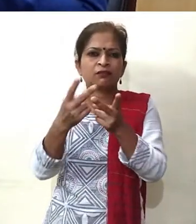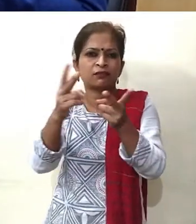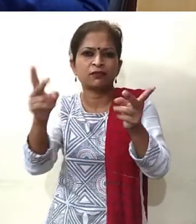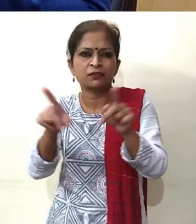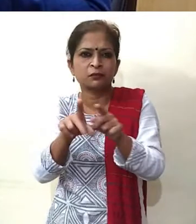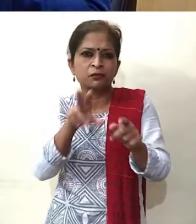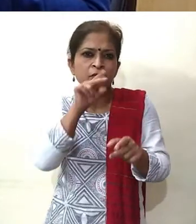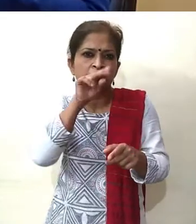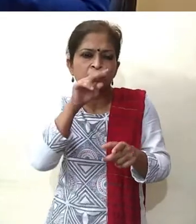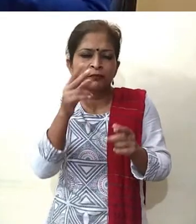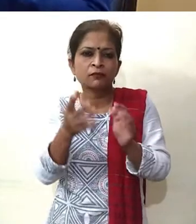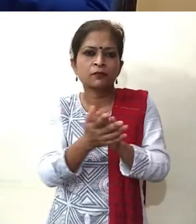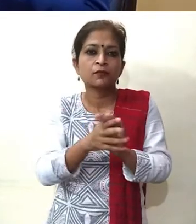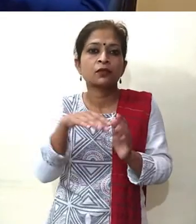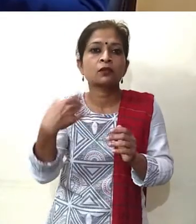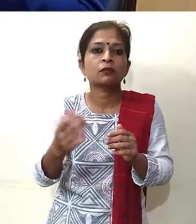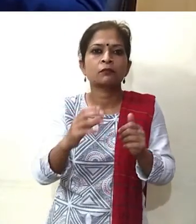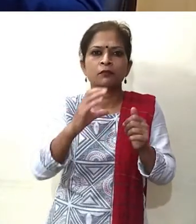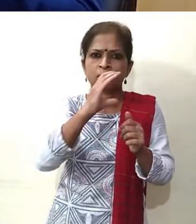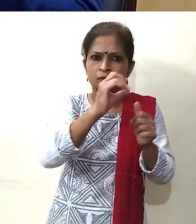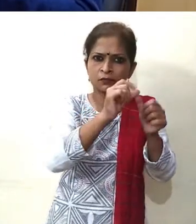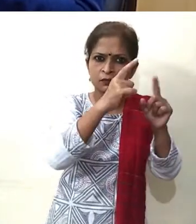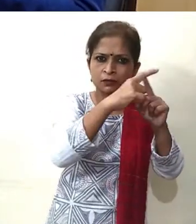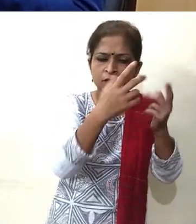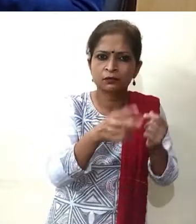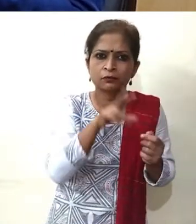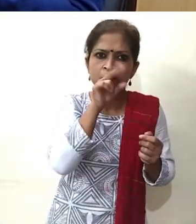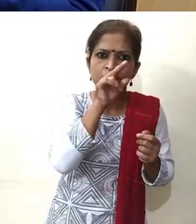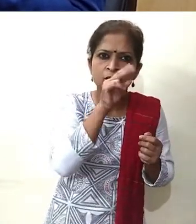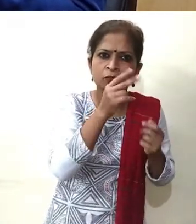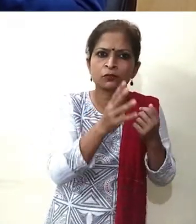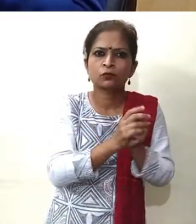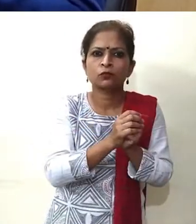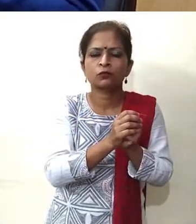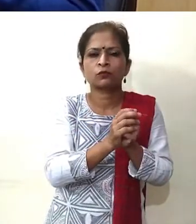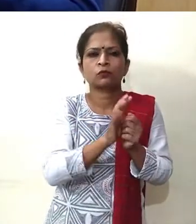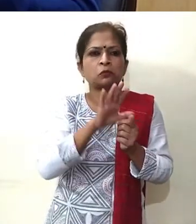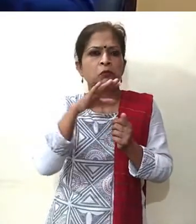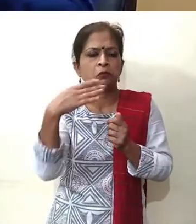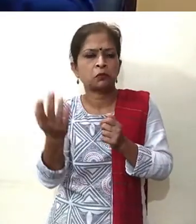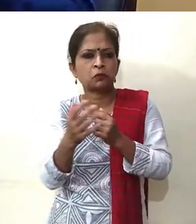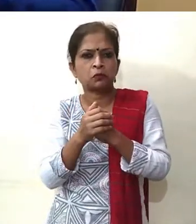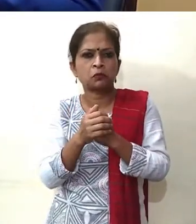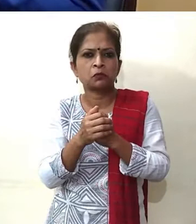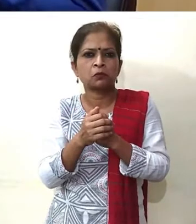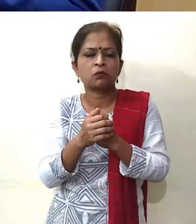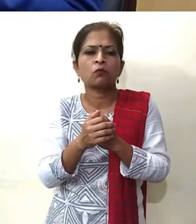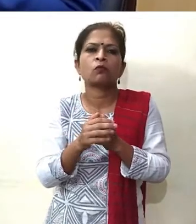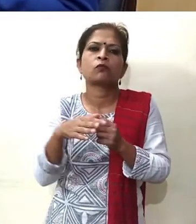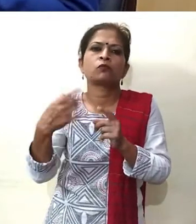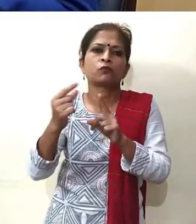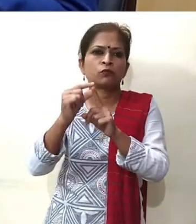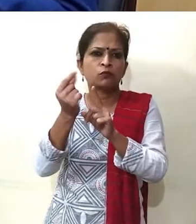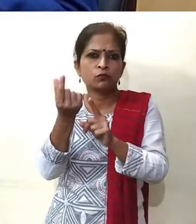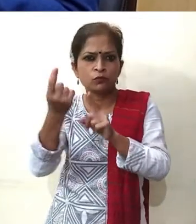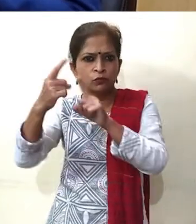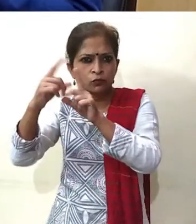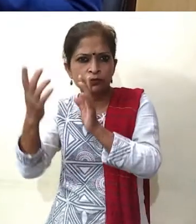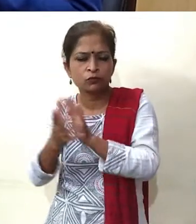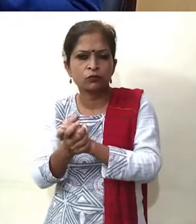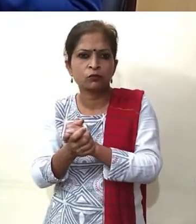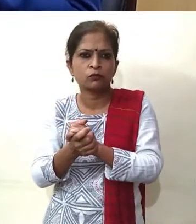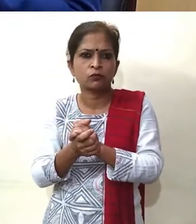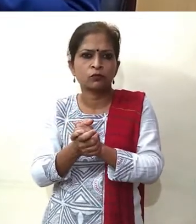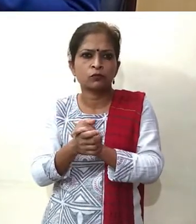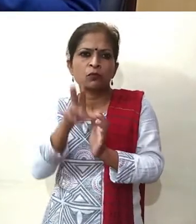हैं। इसलिए तो CAT अगर आप कैट बोलते हैं तो या PUT अगर